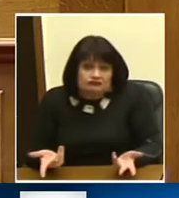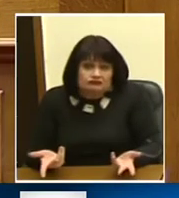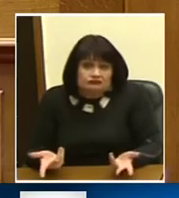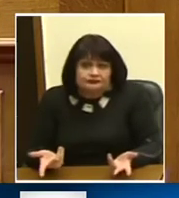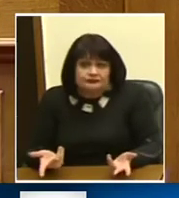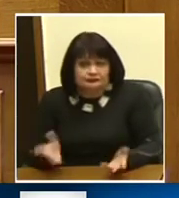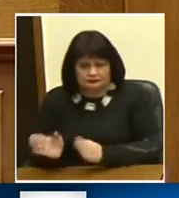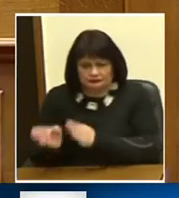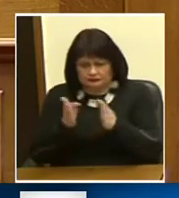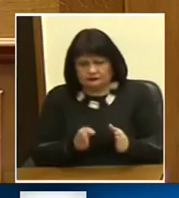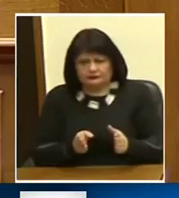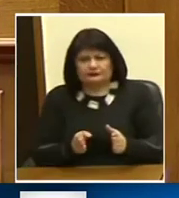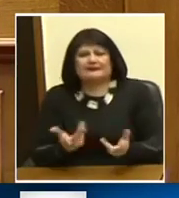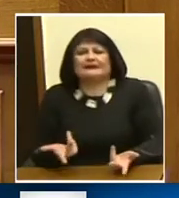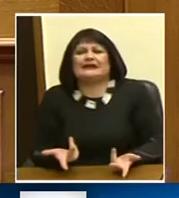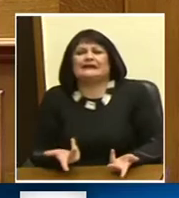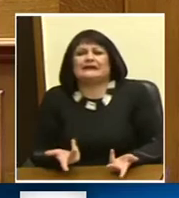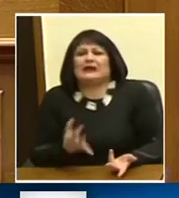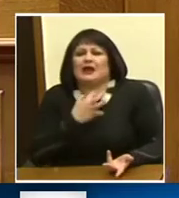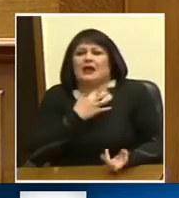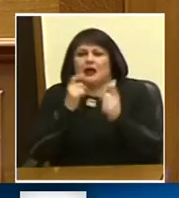άλλη μεριά και αναγκαστικά